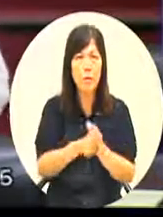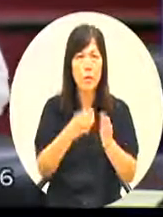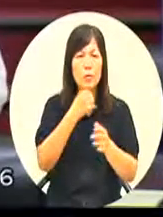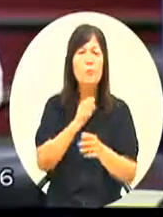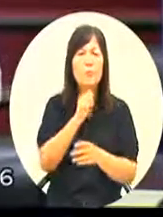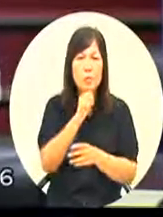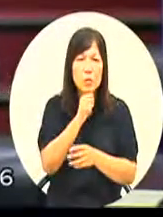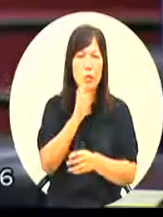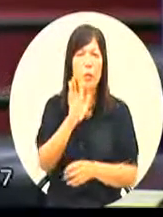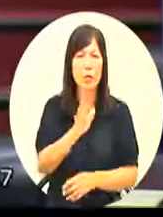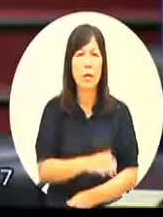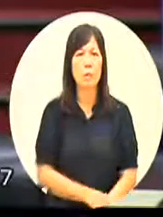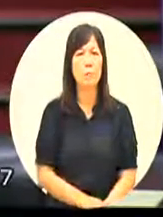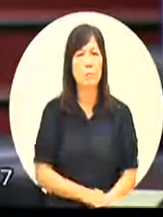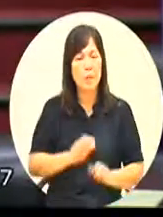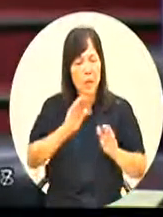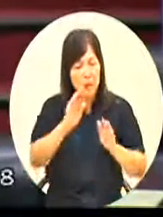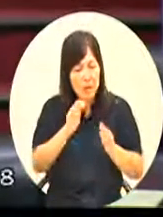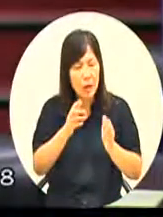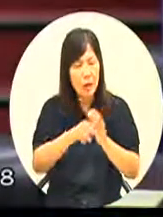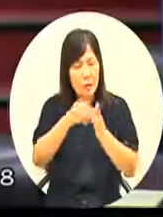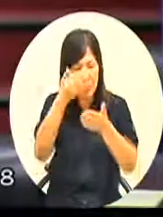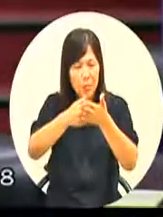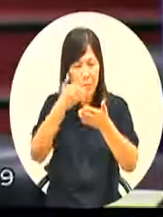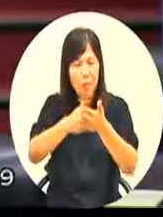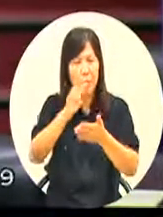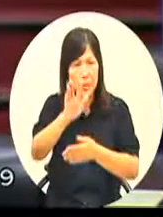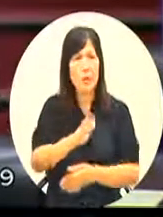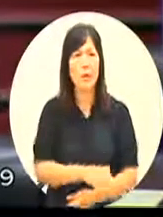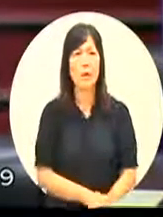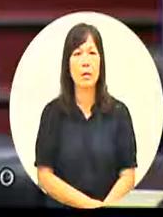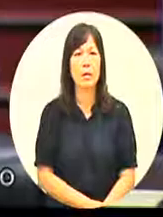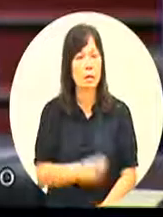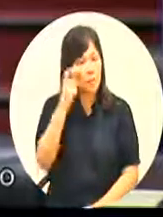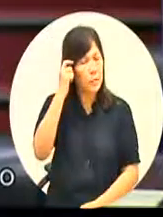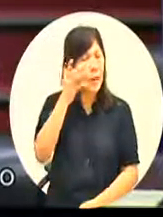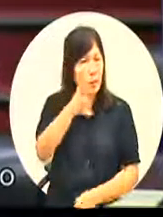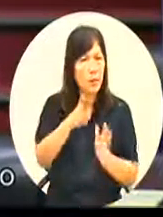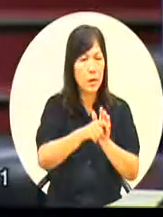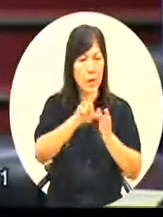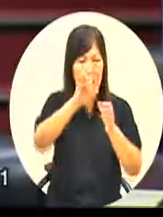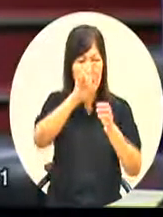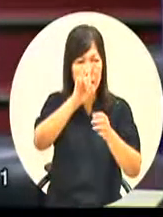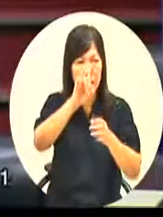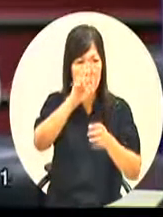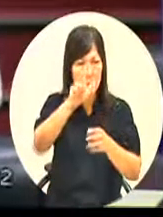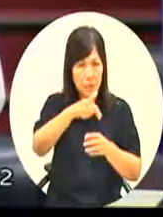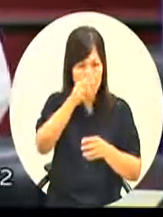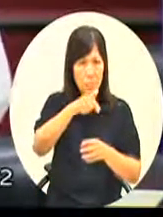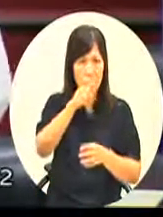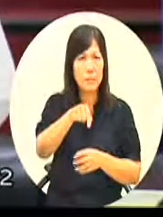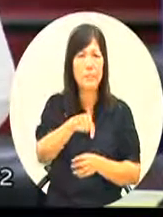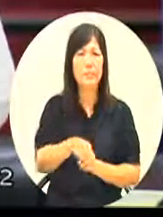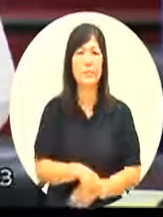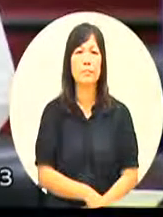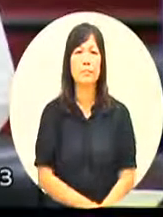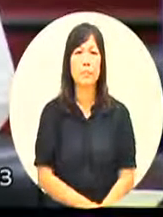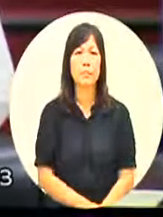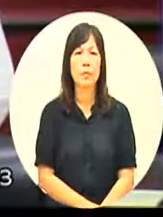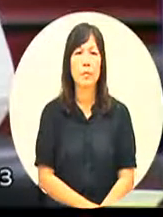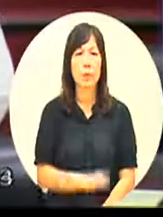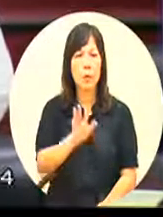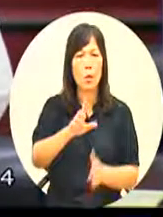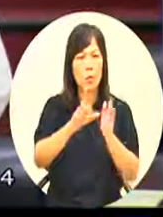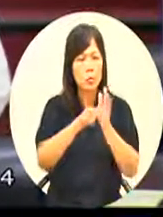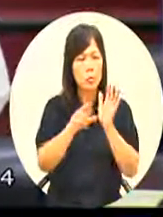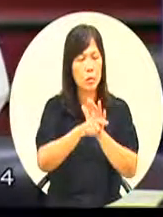户，大概你们也有做一些减免。那我要先就教一下丁局长。那通常我有些时候会